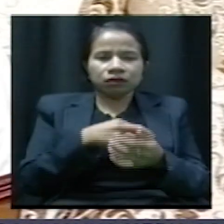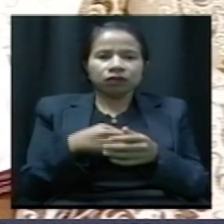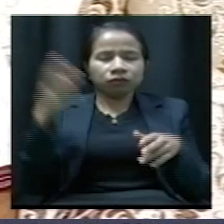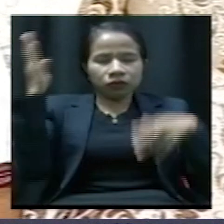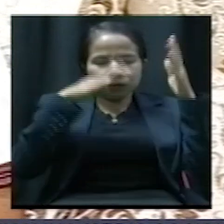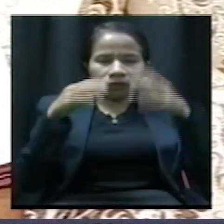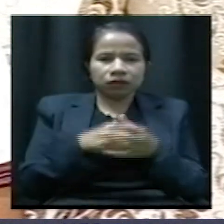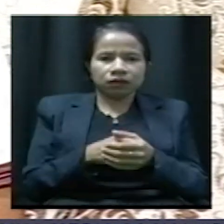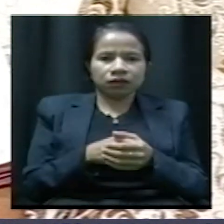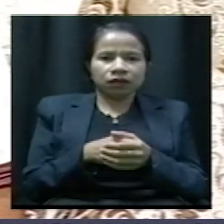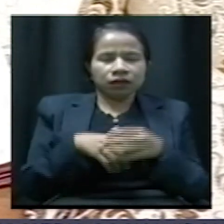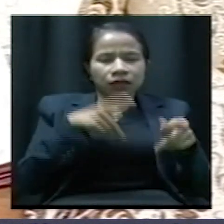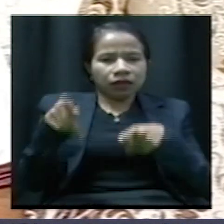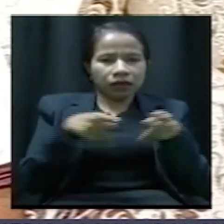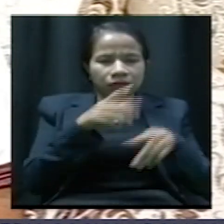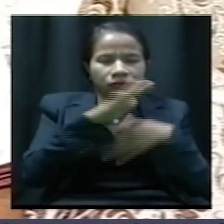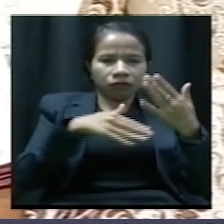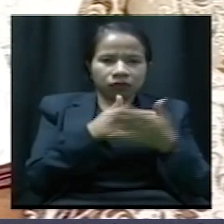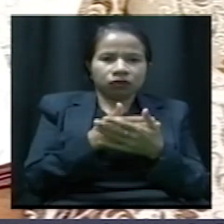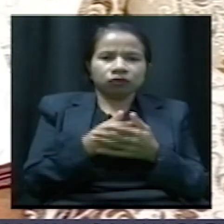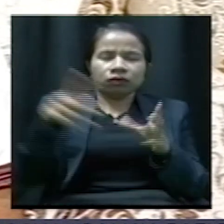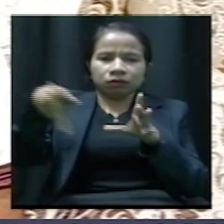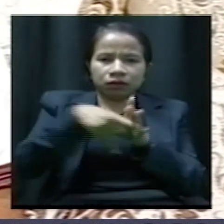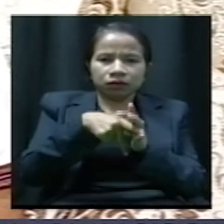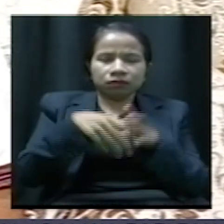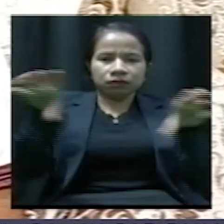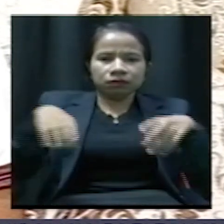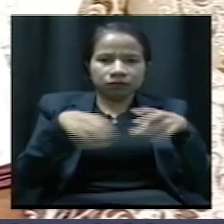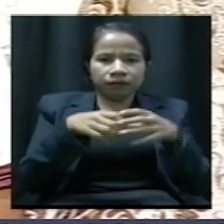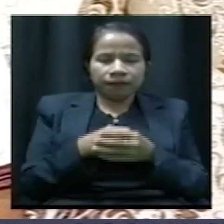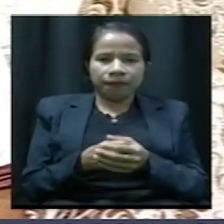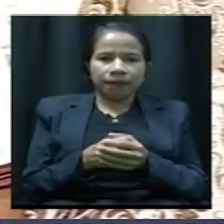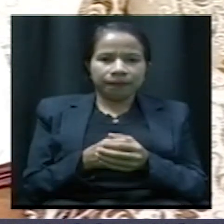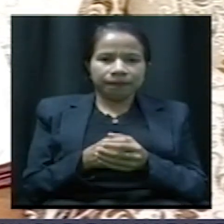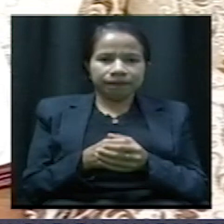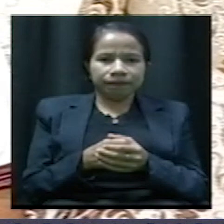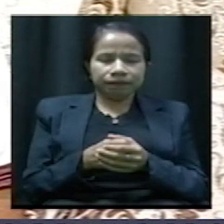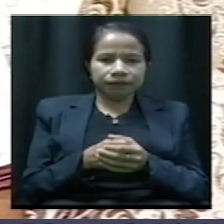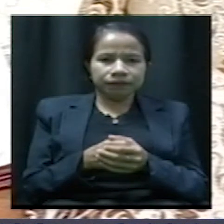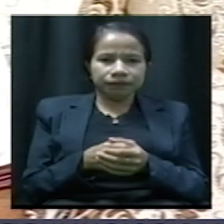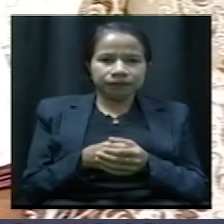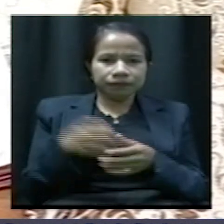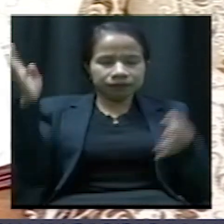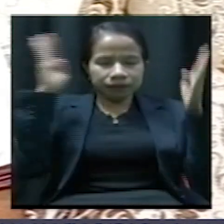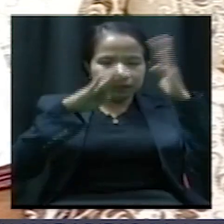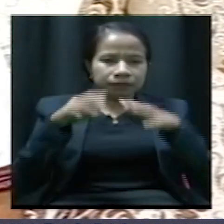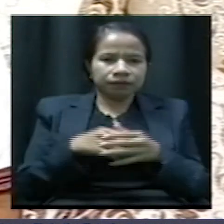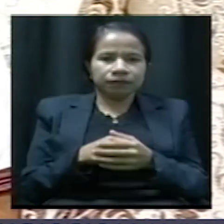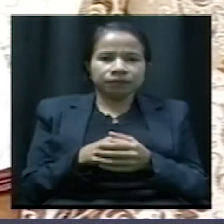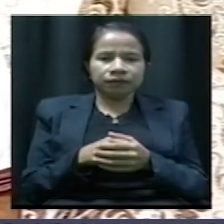sirane asigura ite nia sidadang hotu atu hola parte ya kampu de trabalho. Situasi ida